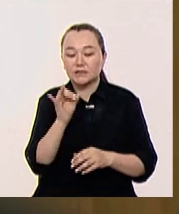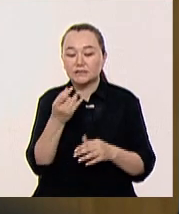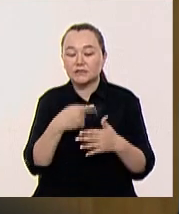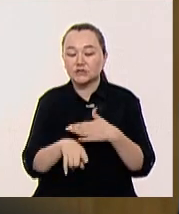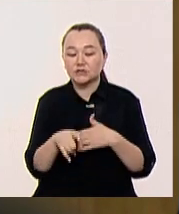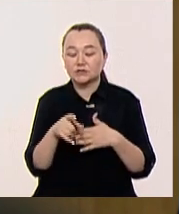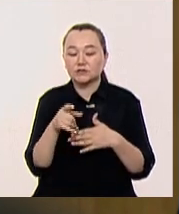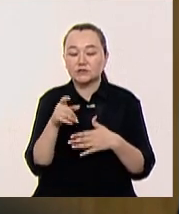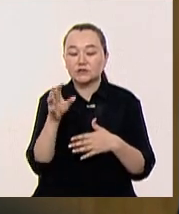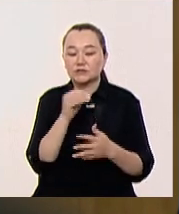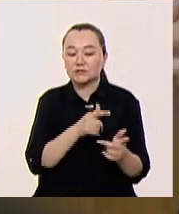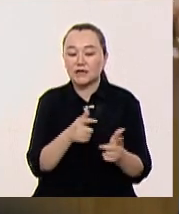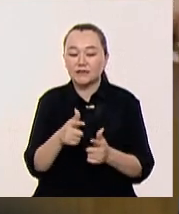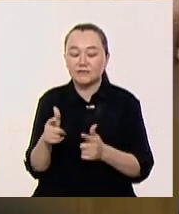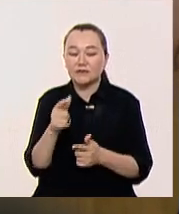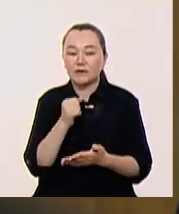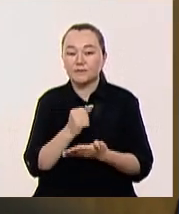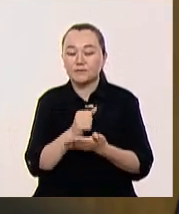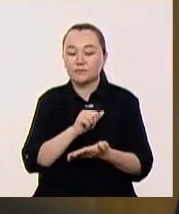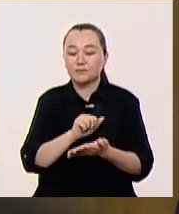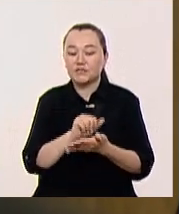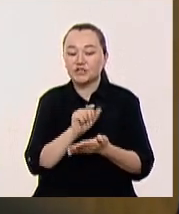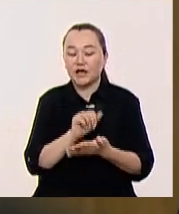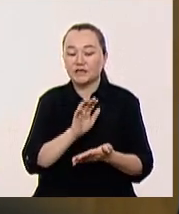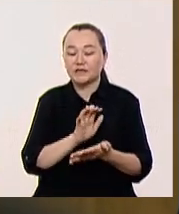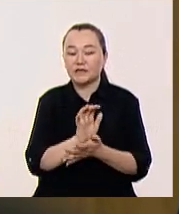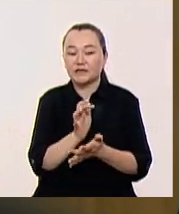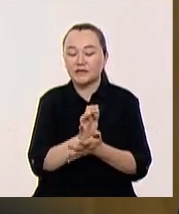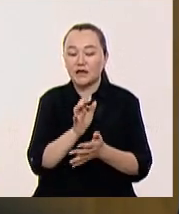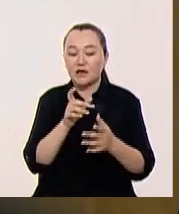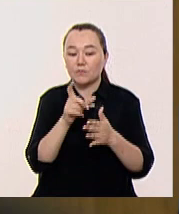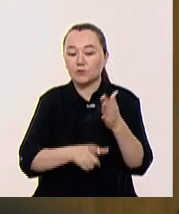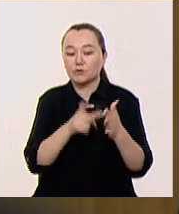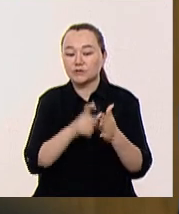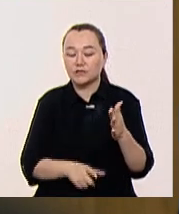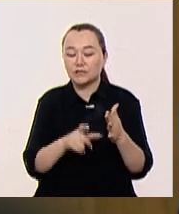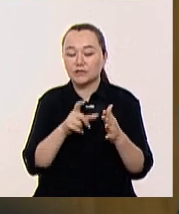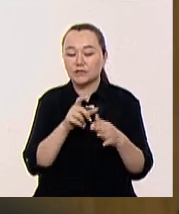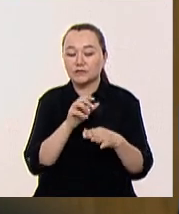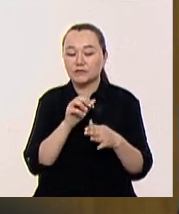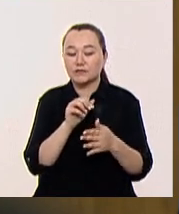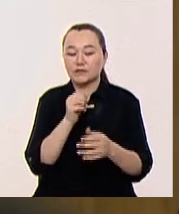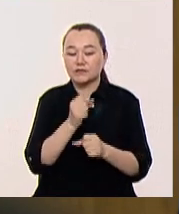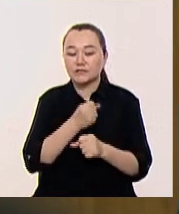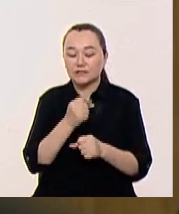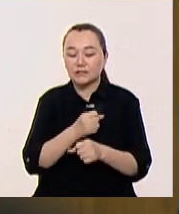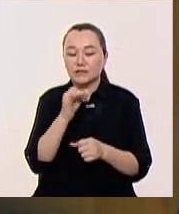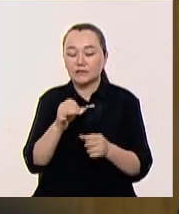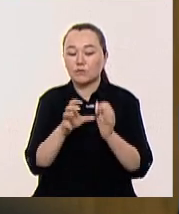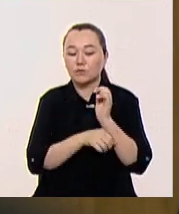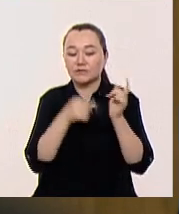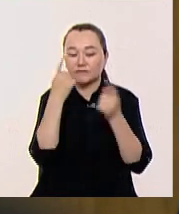затем изготовление печатной продукции, в том числе и бюллетеней. Затем